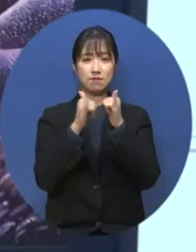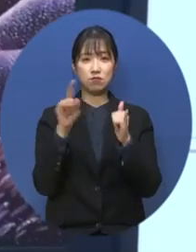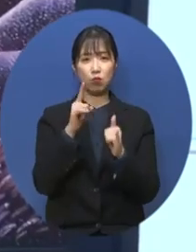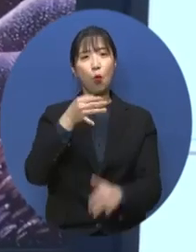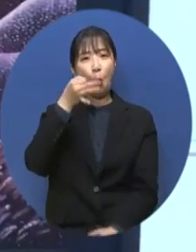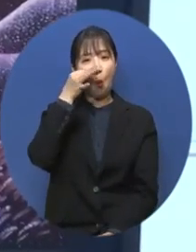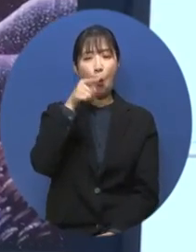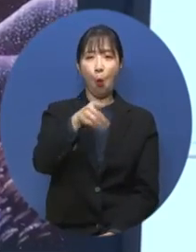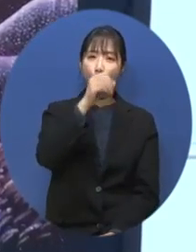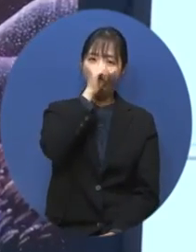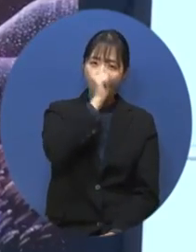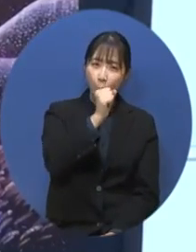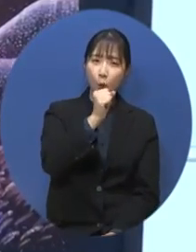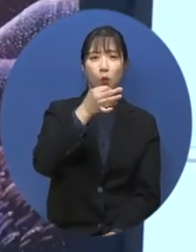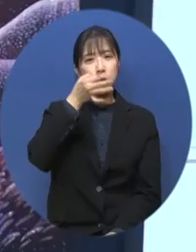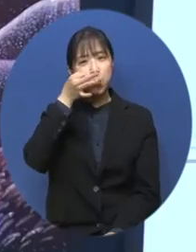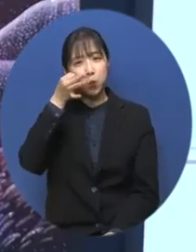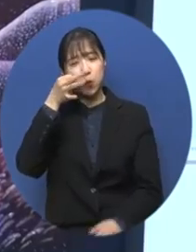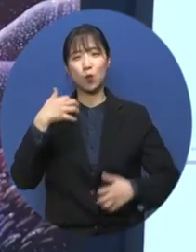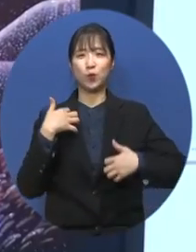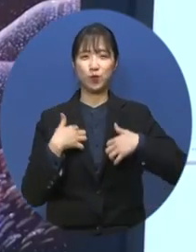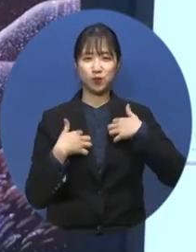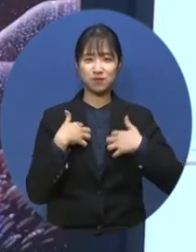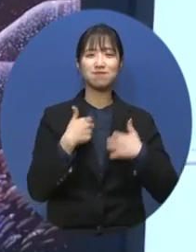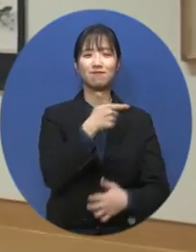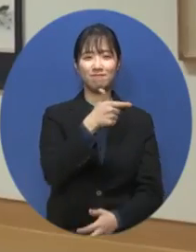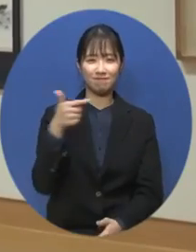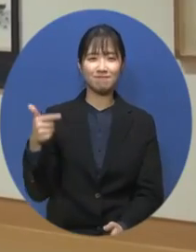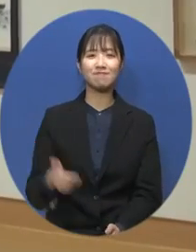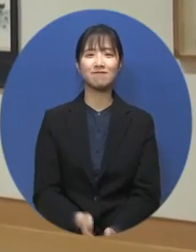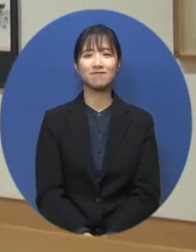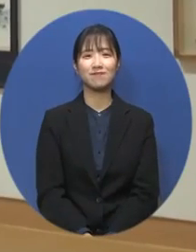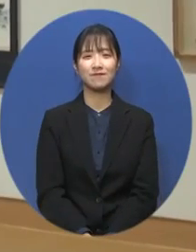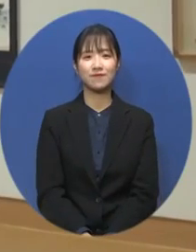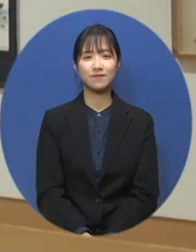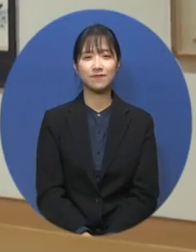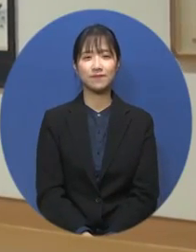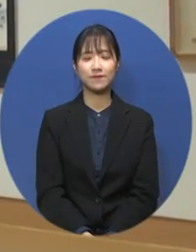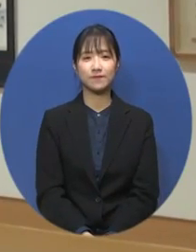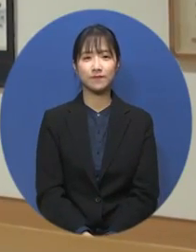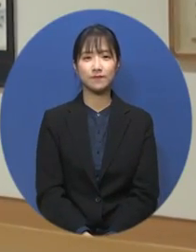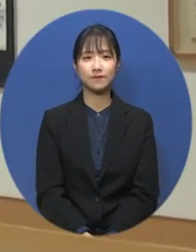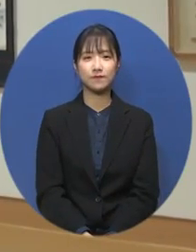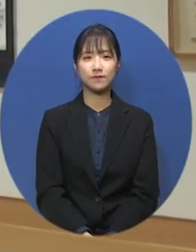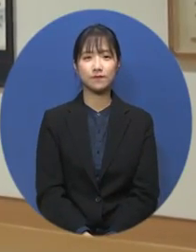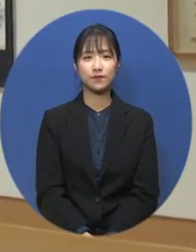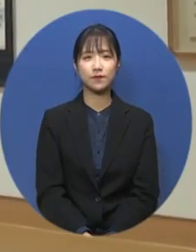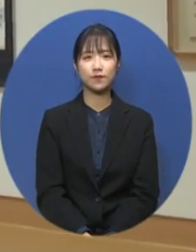높은 다양한 작품을 만날 수 있는 뜻깊은 자리였습니다 보기 탭의 경기방송 정상입니다